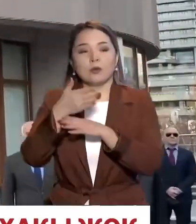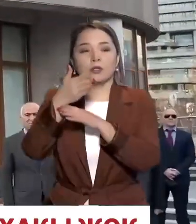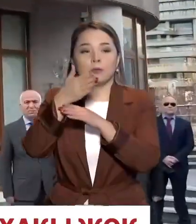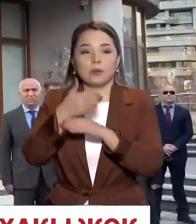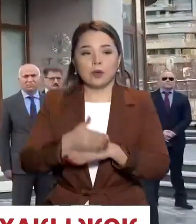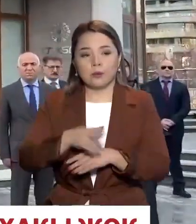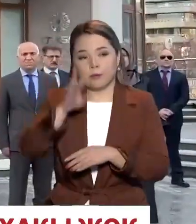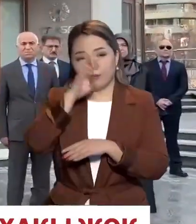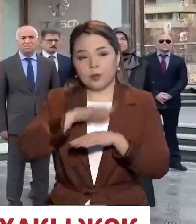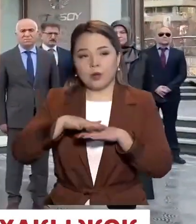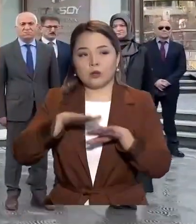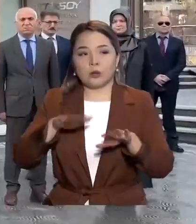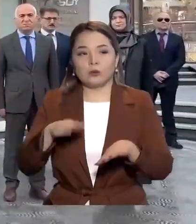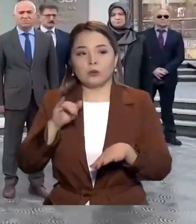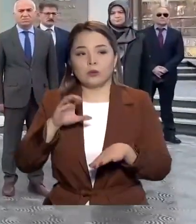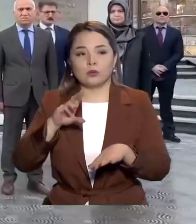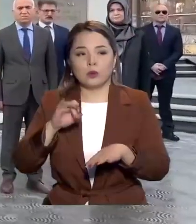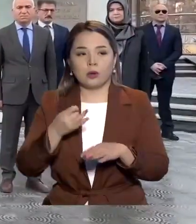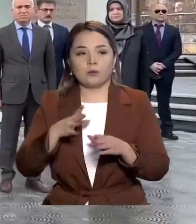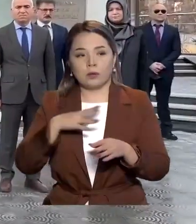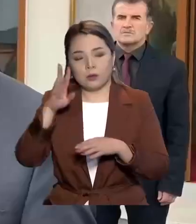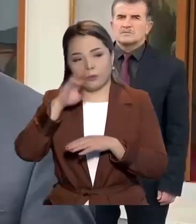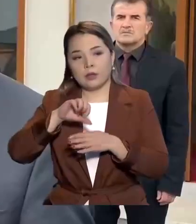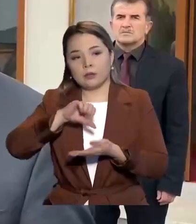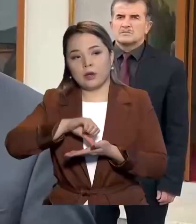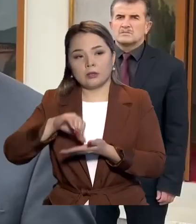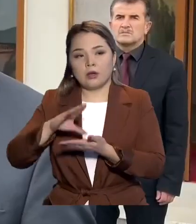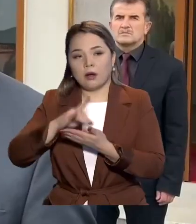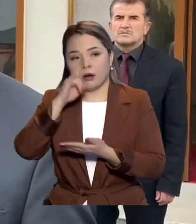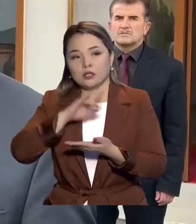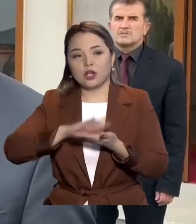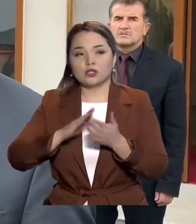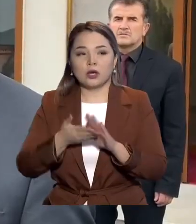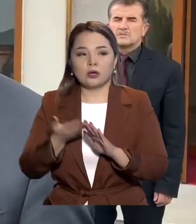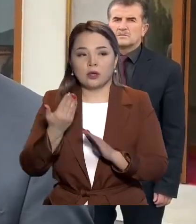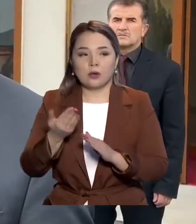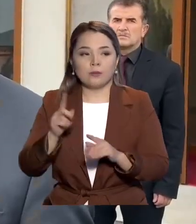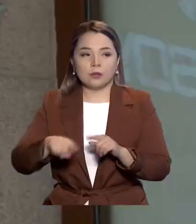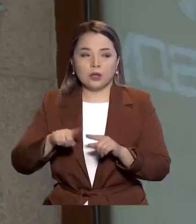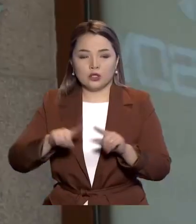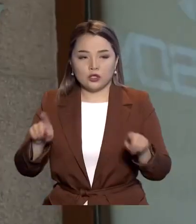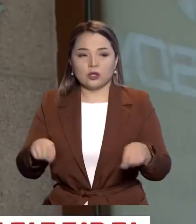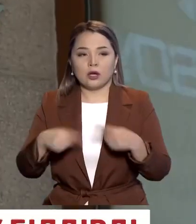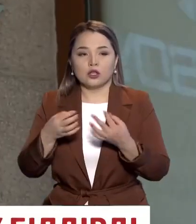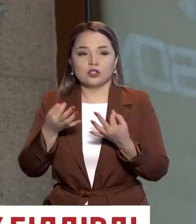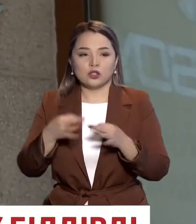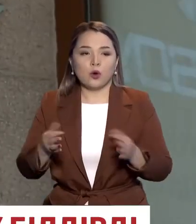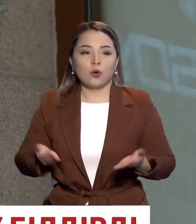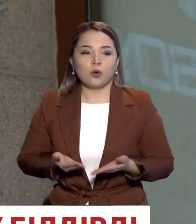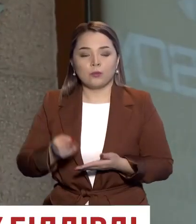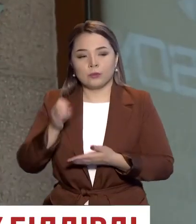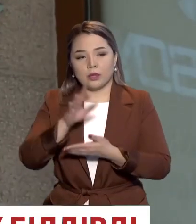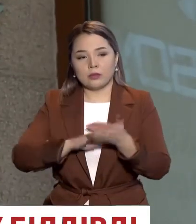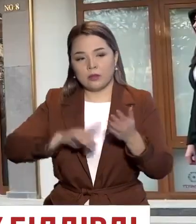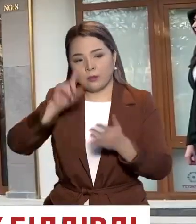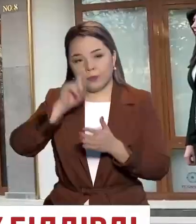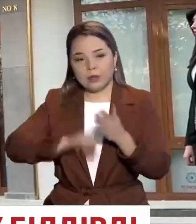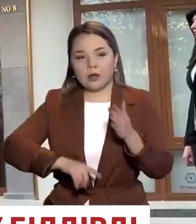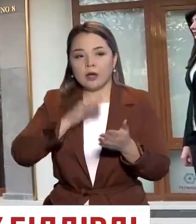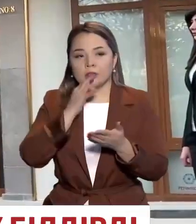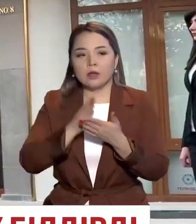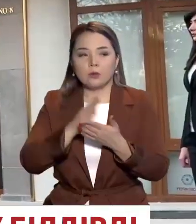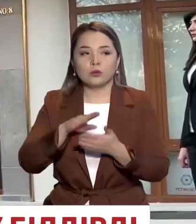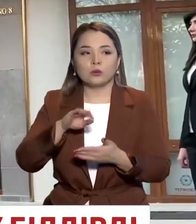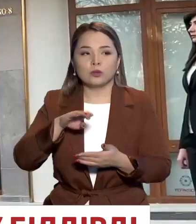төмен түсірілді. Түрксойға мүше мемлекеттердің өкілдері Қазақстандағы жағдай тез арада қалпына келіп, бейбіт өмір жалғасатынына сенім білдірді. Бұған